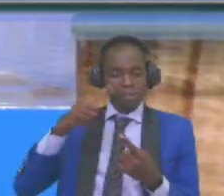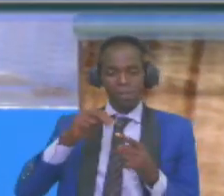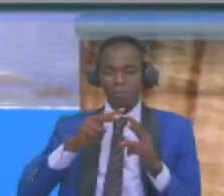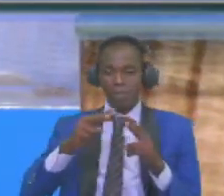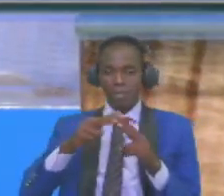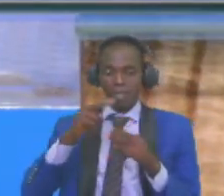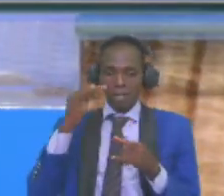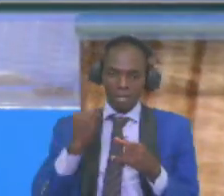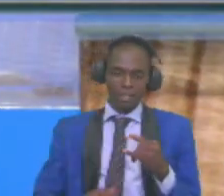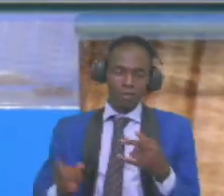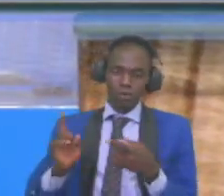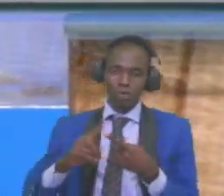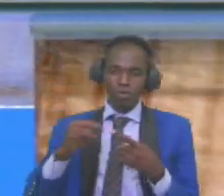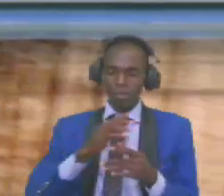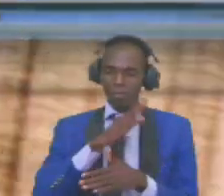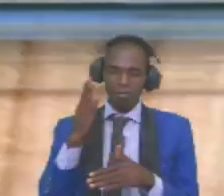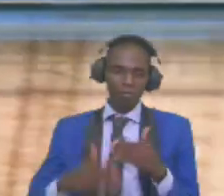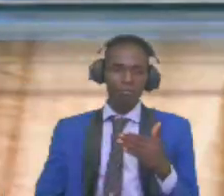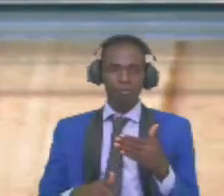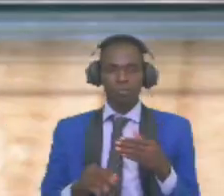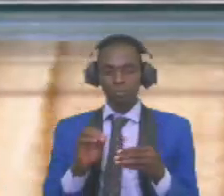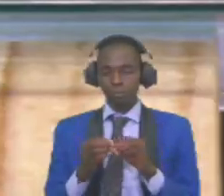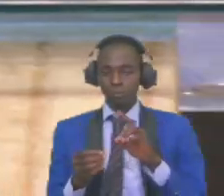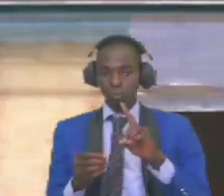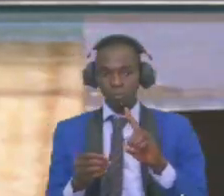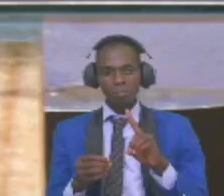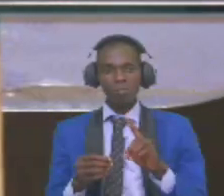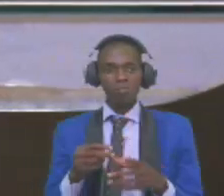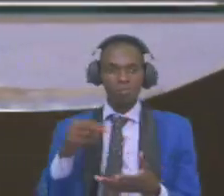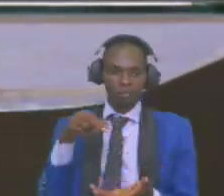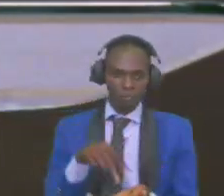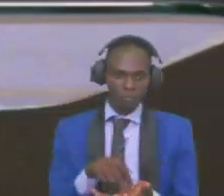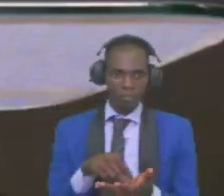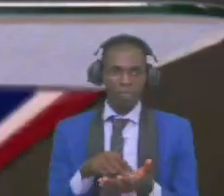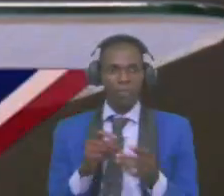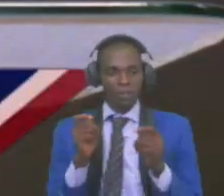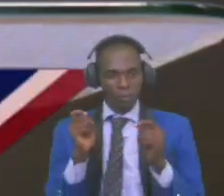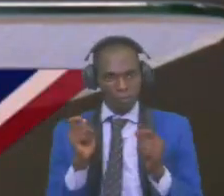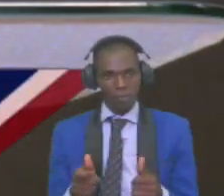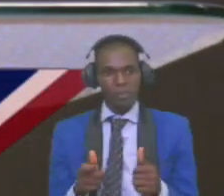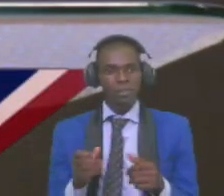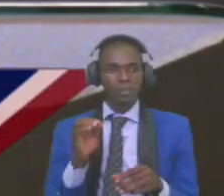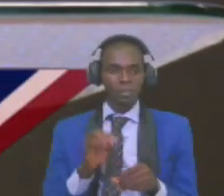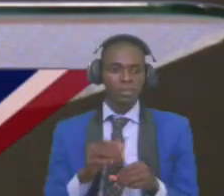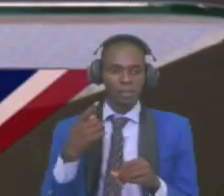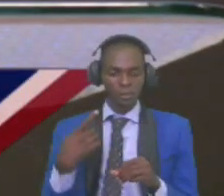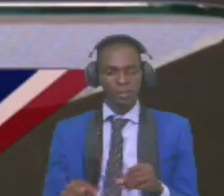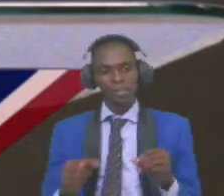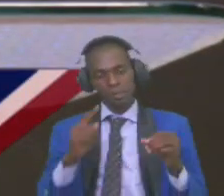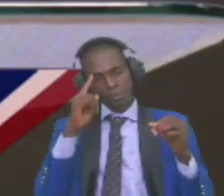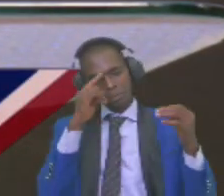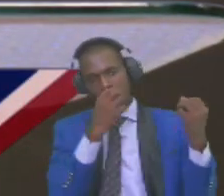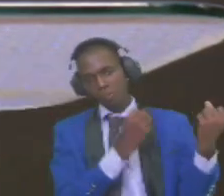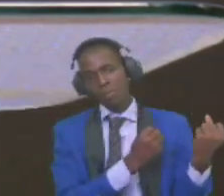jusqu'à la fin voyons le numéro un ici c'est demeurer fermes dans la